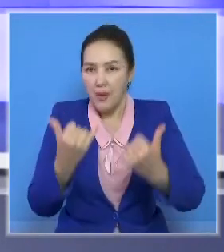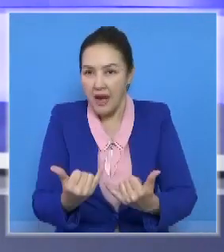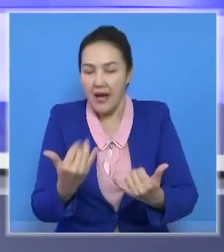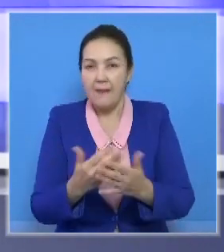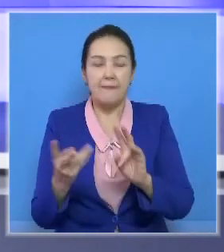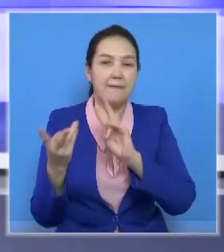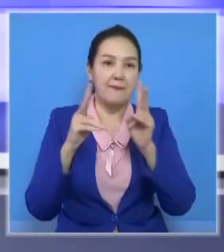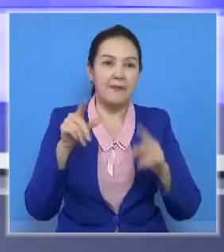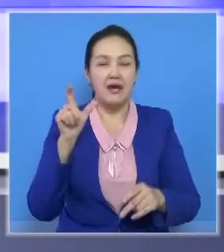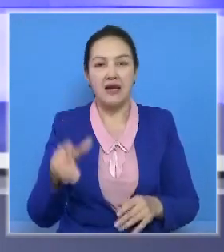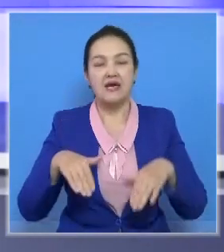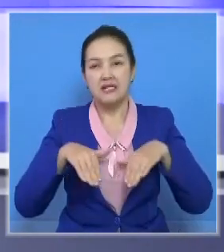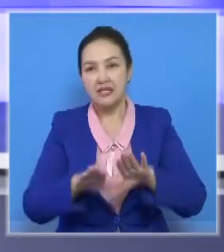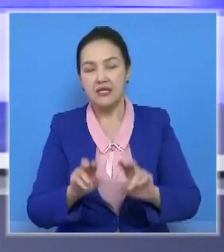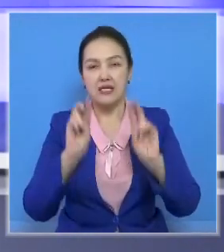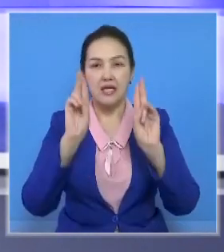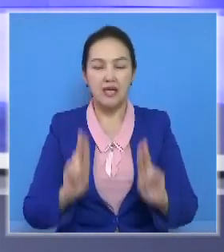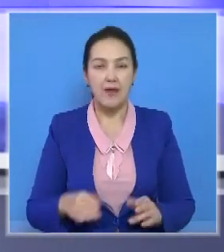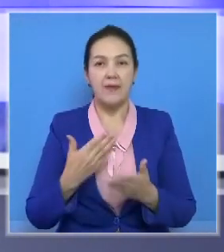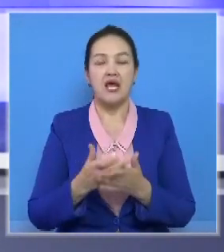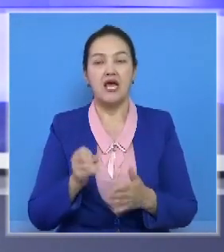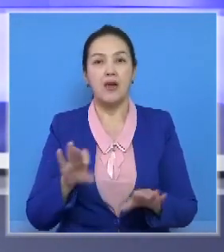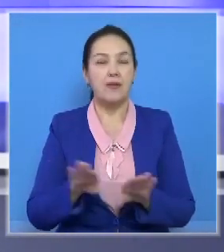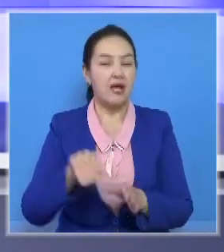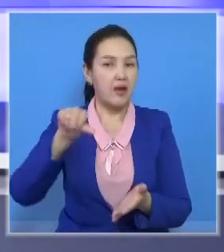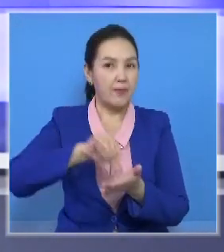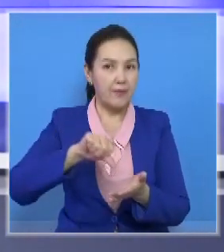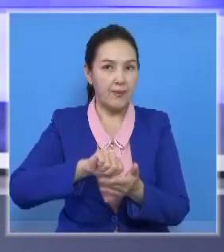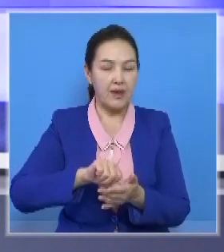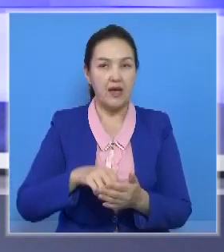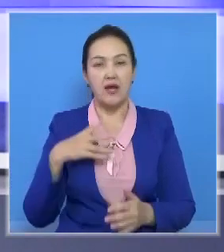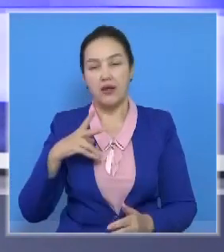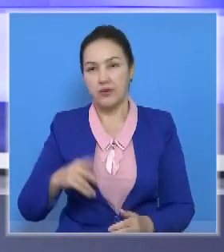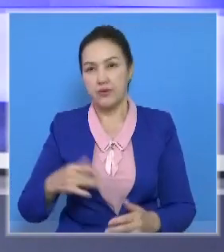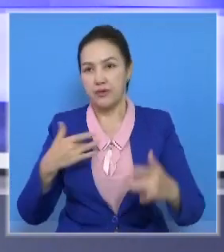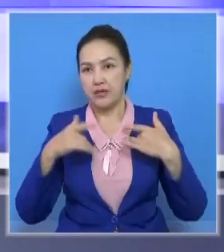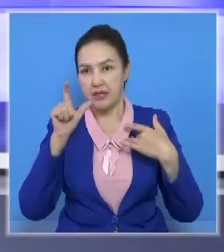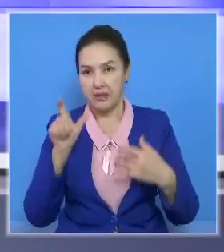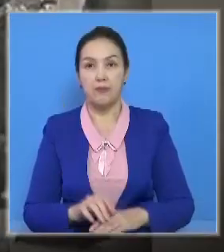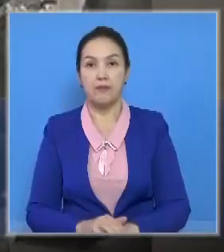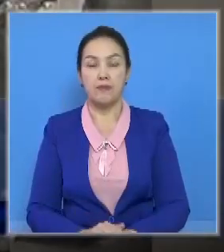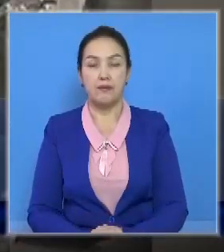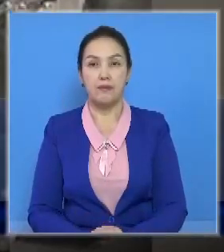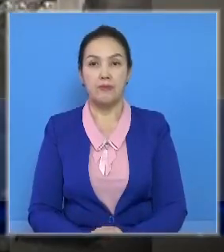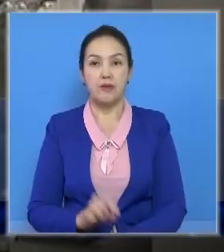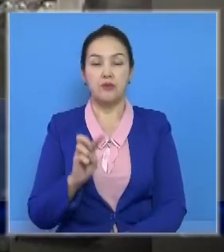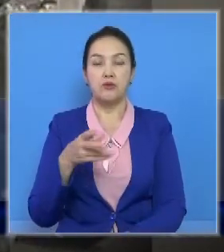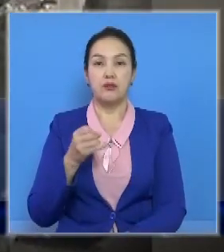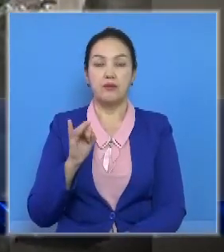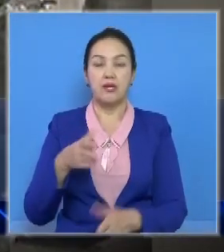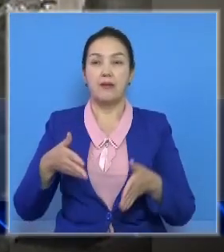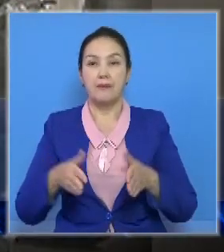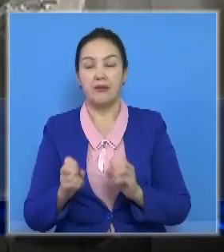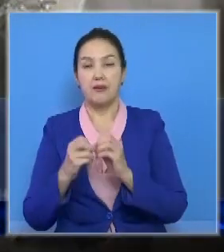выдающейся танцовщице решили и специальной конференции, в которой приняла участие дочь артистки. Нурсулу Топалова